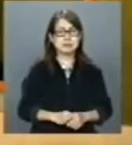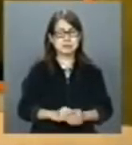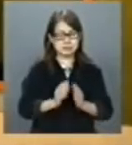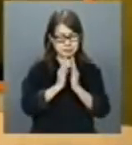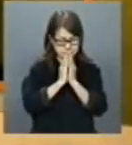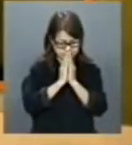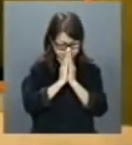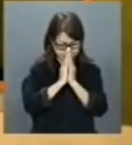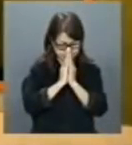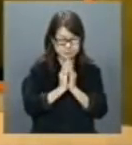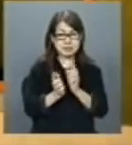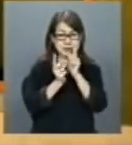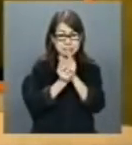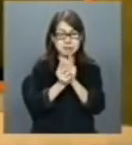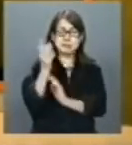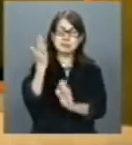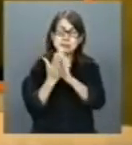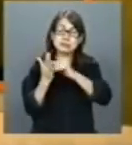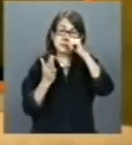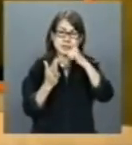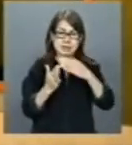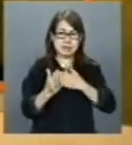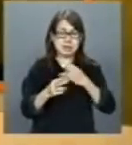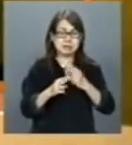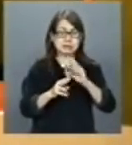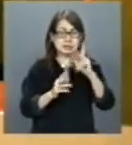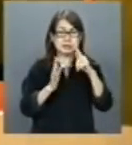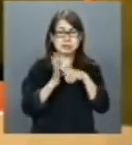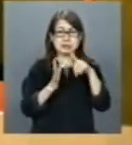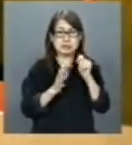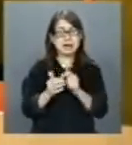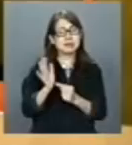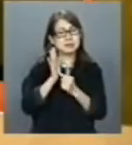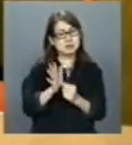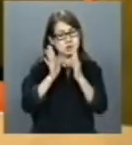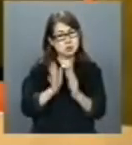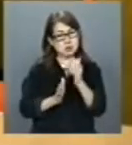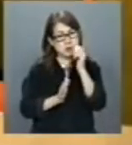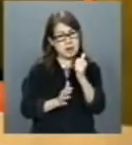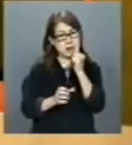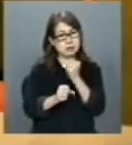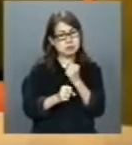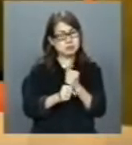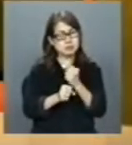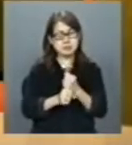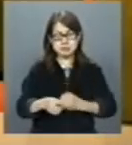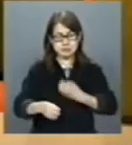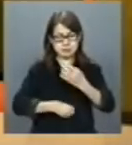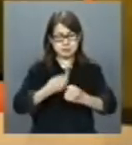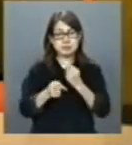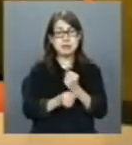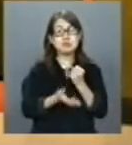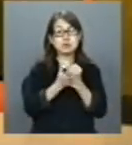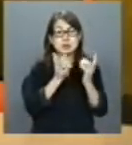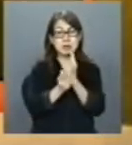ีครับพบกับทุกทิศทั่วไทยกับผมชาติพัฒนกุลการกิจที่นำเสนอคนดีคนตัวอย่างที่เสียสละทำความดีเพื่อสังคมรวมถึงมีอาชีพที่น่าสนใ